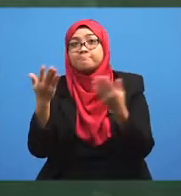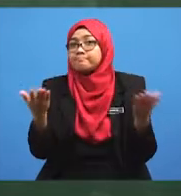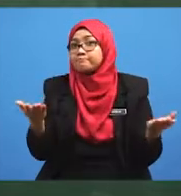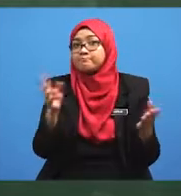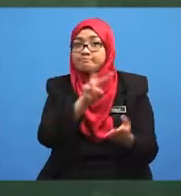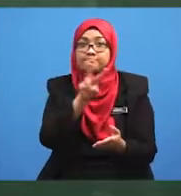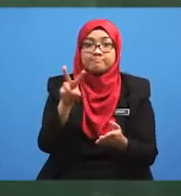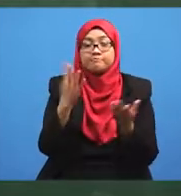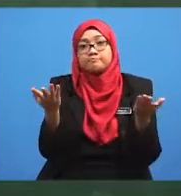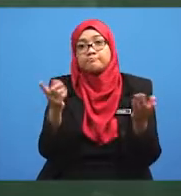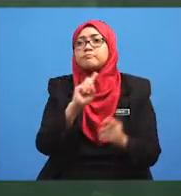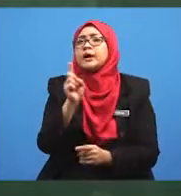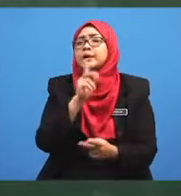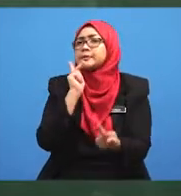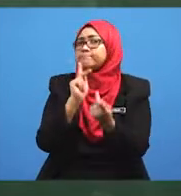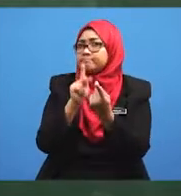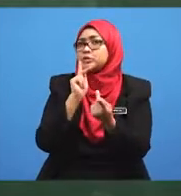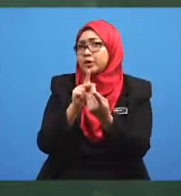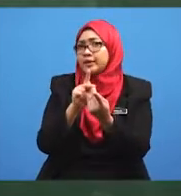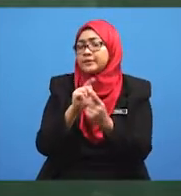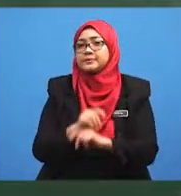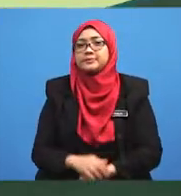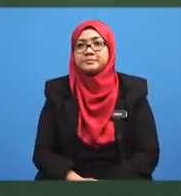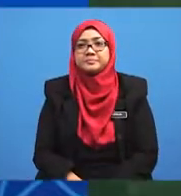Murid-murid rasa manakah yang sesuai?